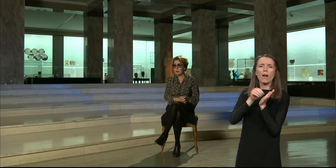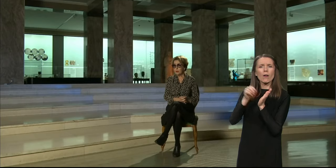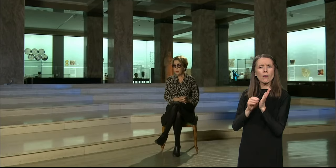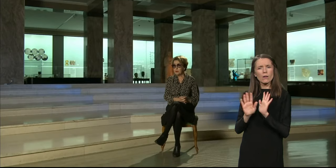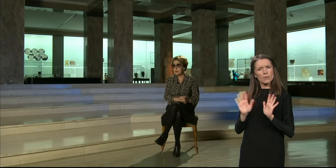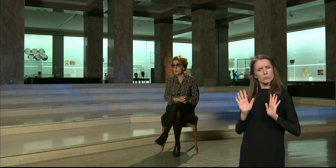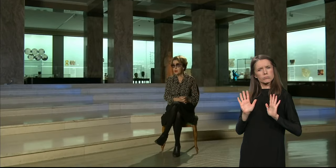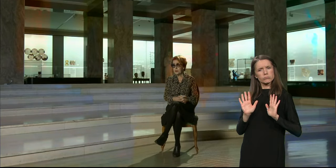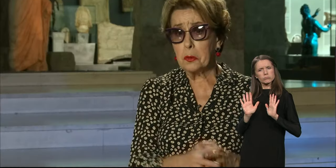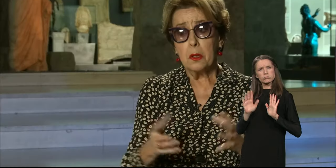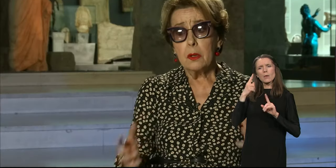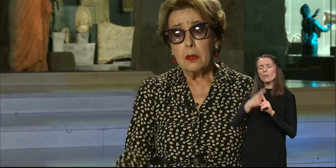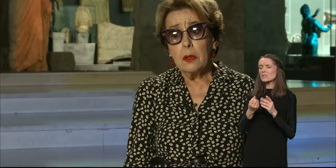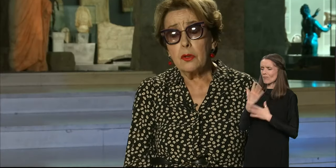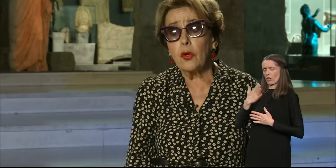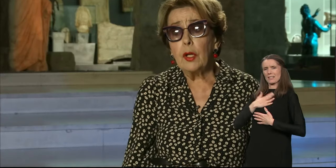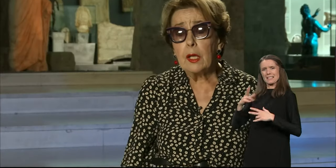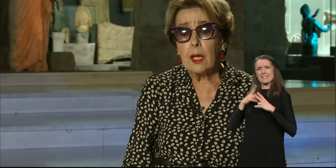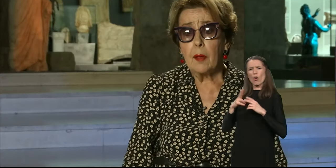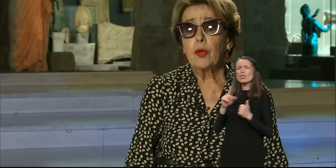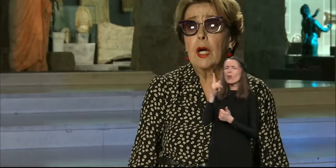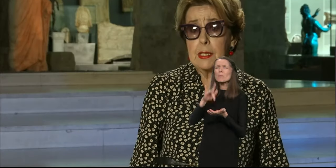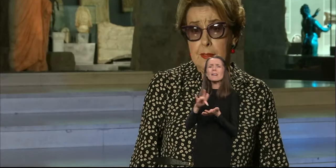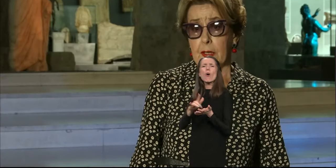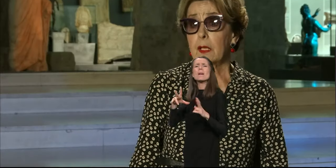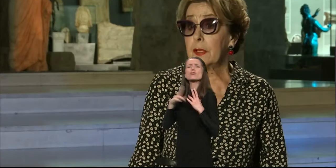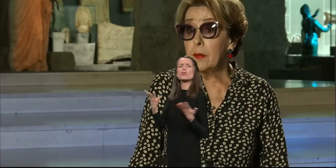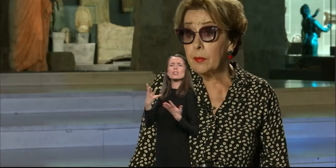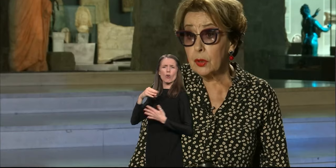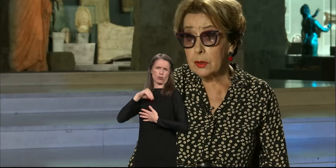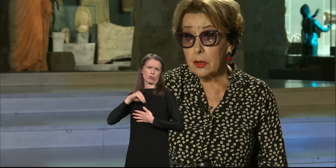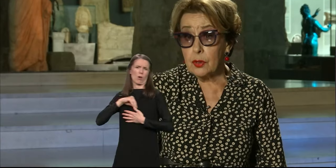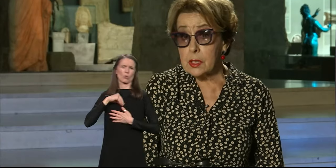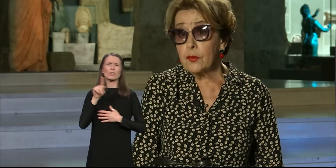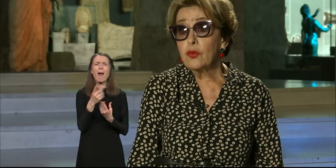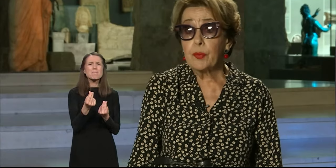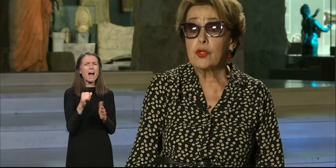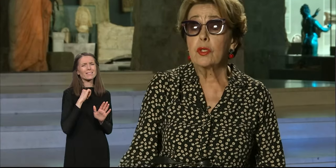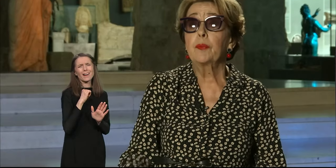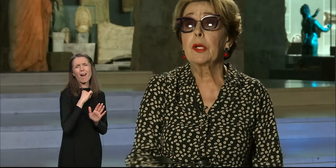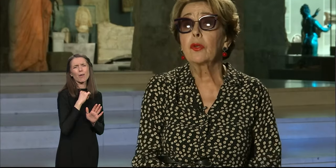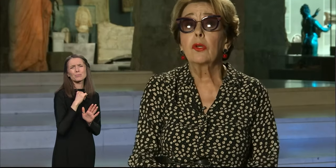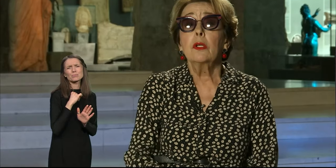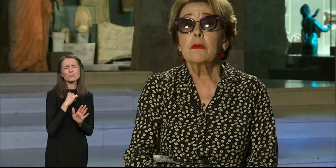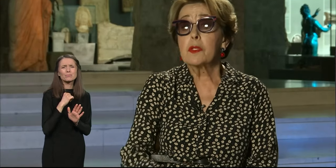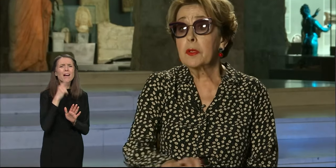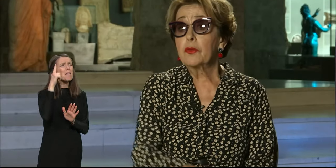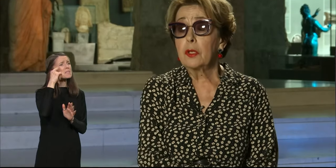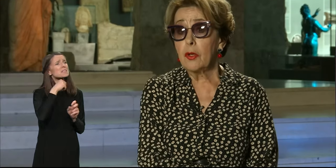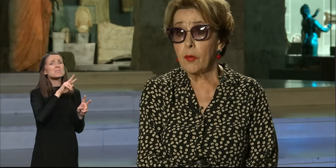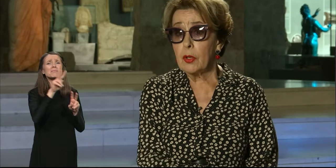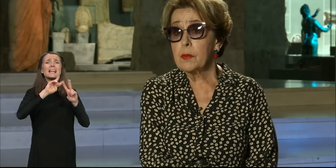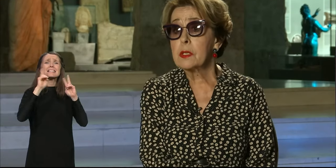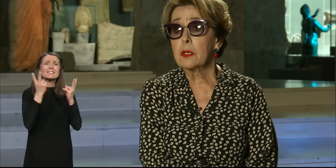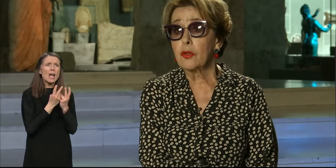o materijalnom. Prvo, smatram da čoveku tolika bogatstva kakvih ima bogatih ljudi na svetu, to prosto nije prirodno. Za mene to